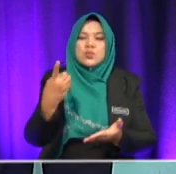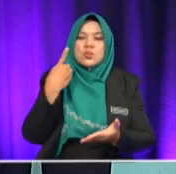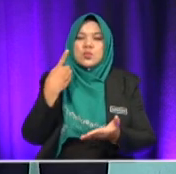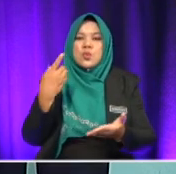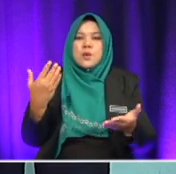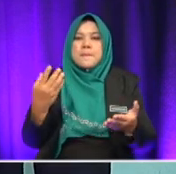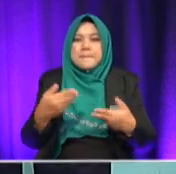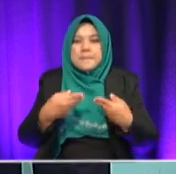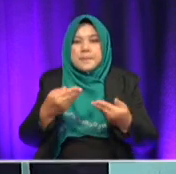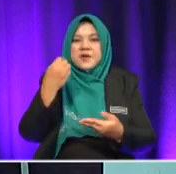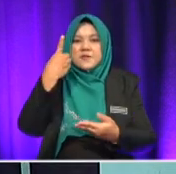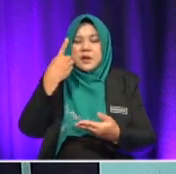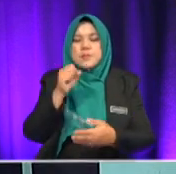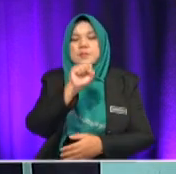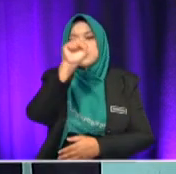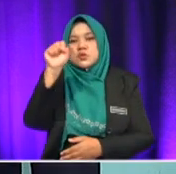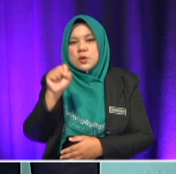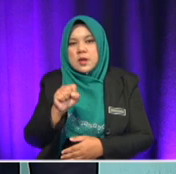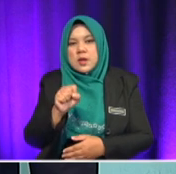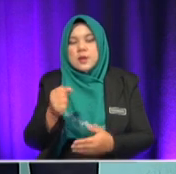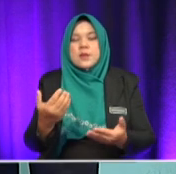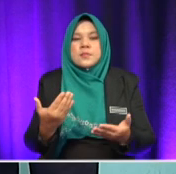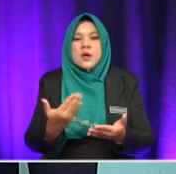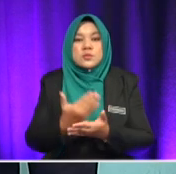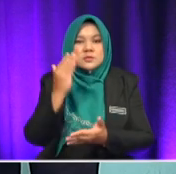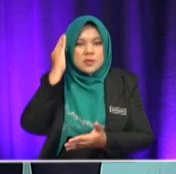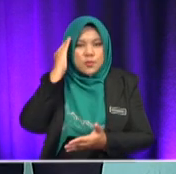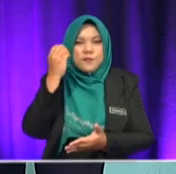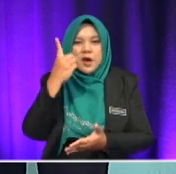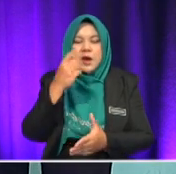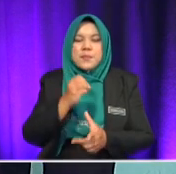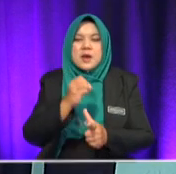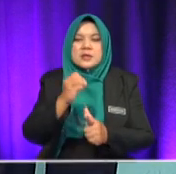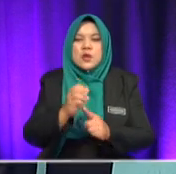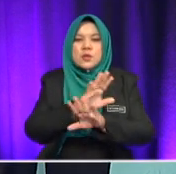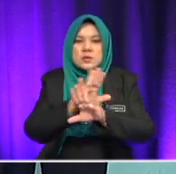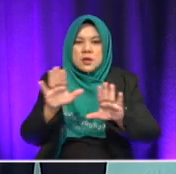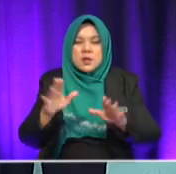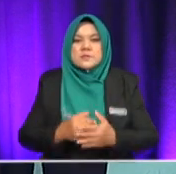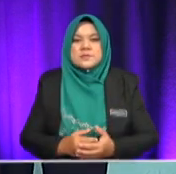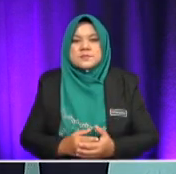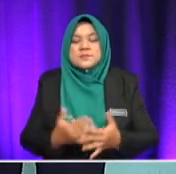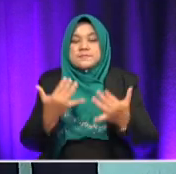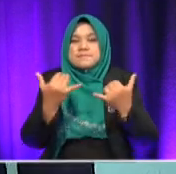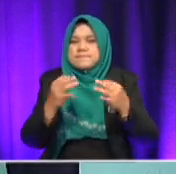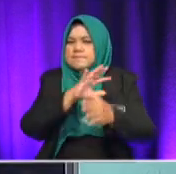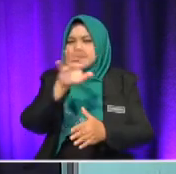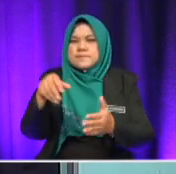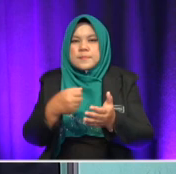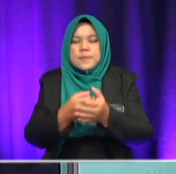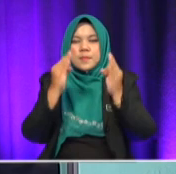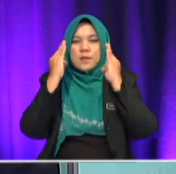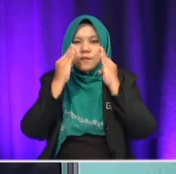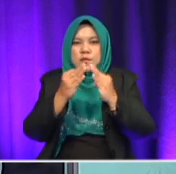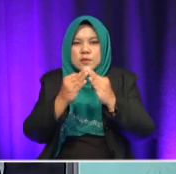nanti kita tengok kita soal balik paham tidak Oke tapi kita cuma nampaknya semua fokus kan termasuklah